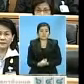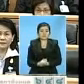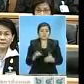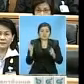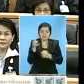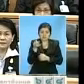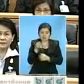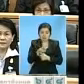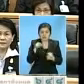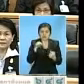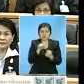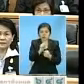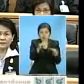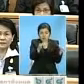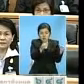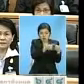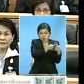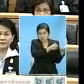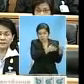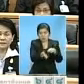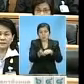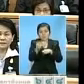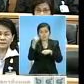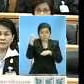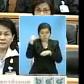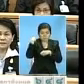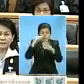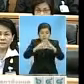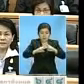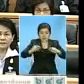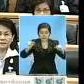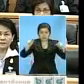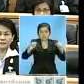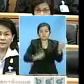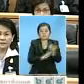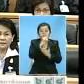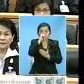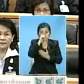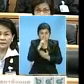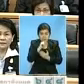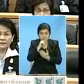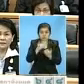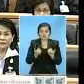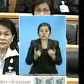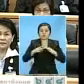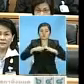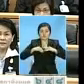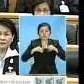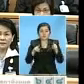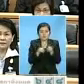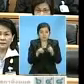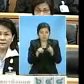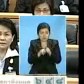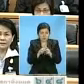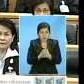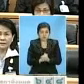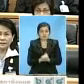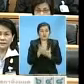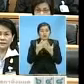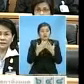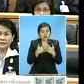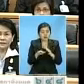ทยอันนี้คือข้อเท็จจริงที่ปฏิเสธไม่ได้ท่านประธานที่เคารพครับการมีวุฒิสภ